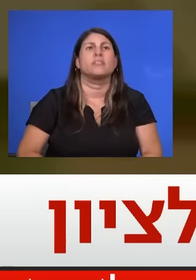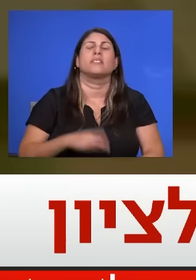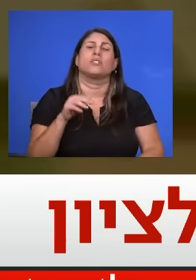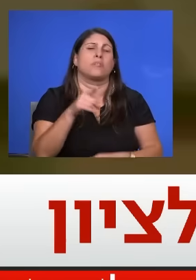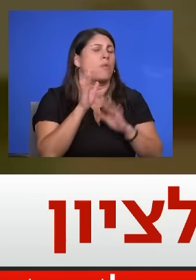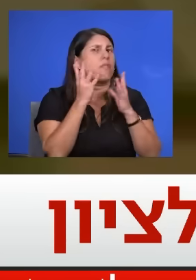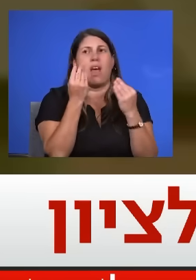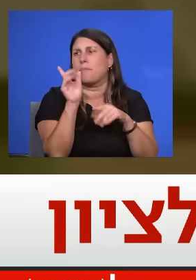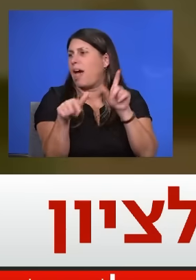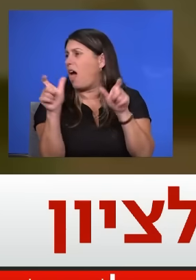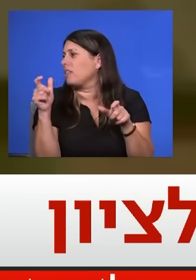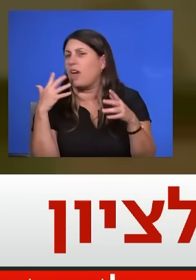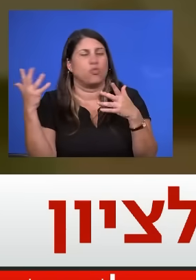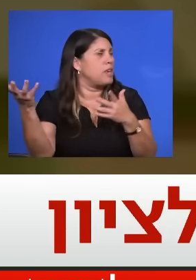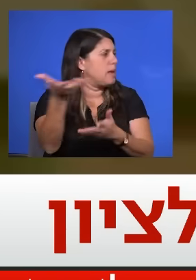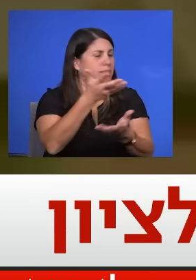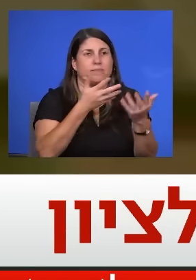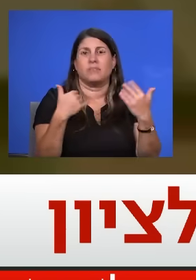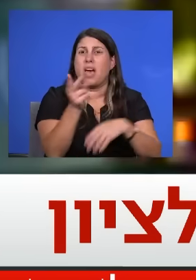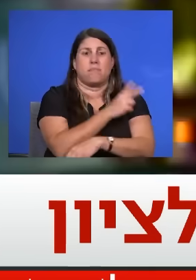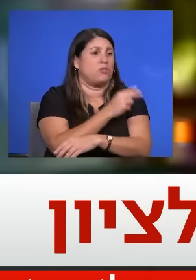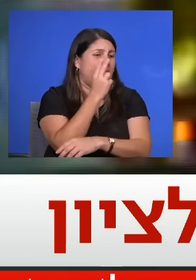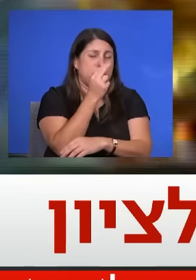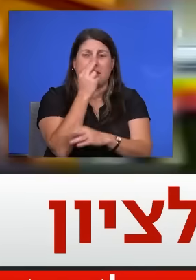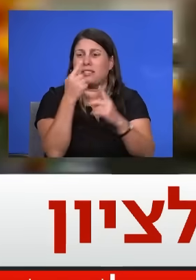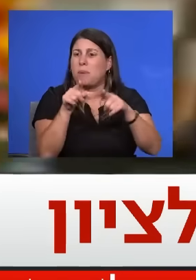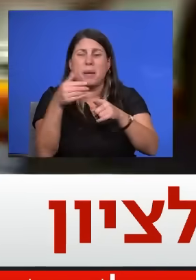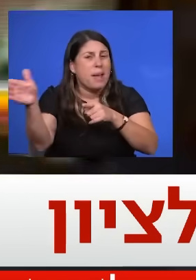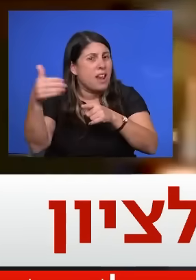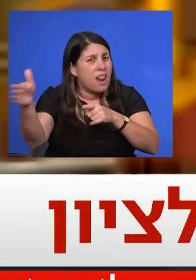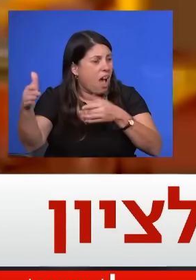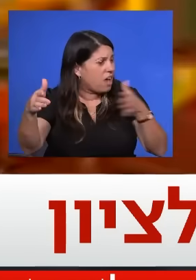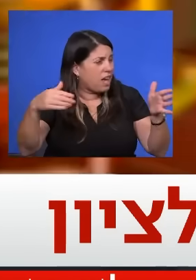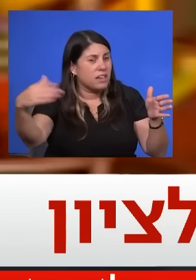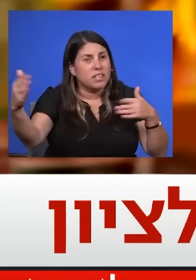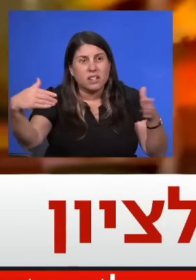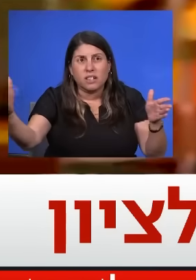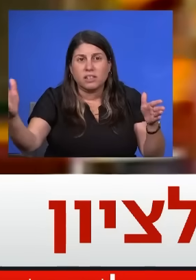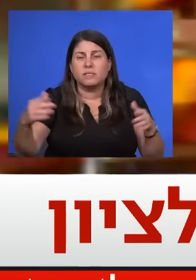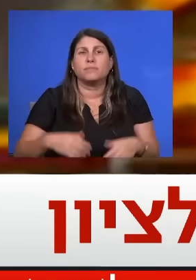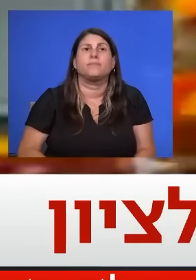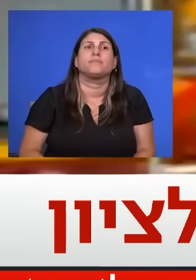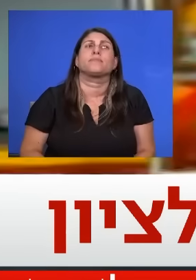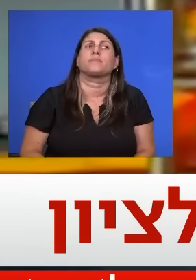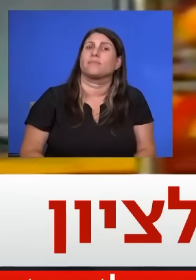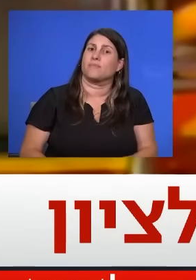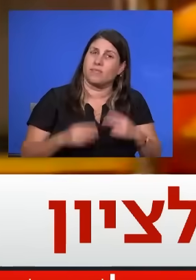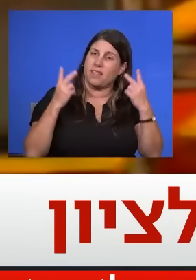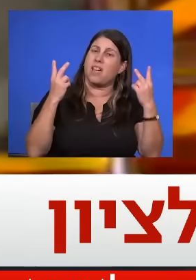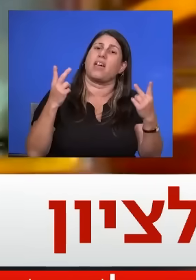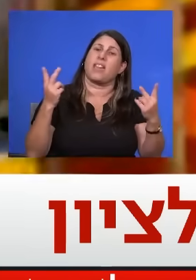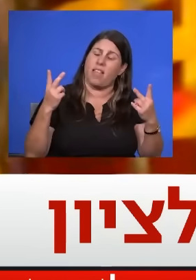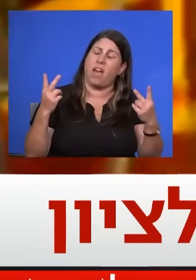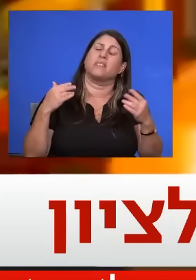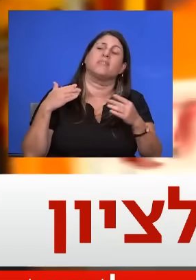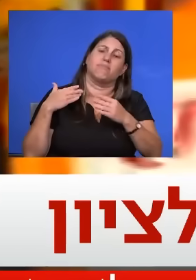המשטרה עכשיו מנסה תוך כדי להרחיב. כן, וכדאי מאוד להתרחק